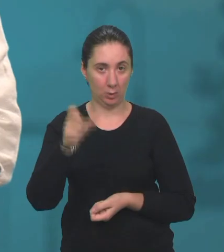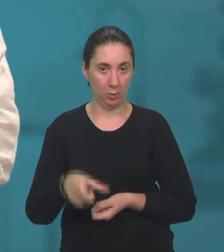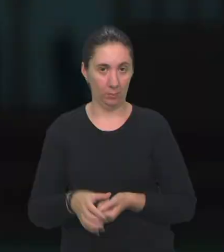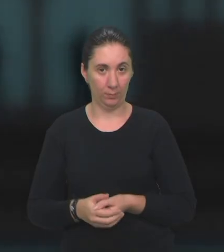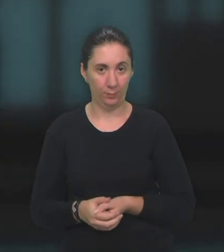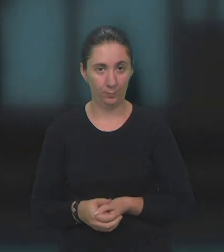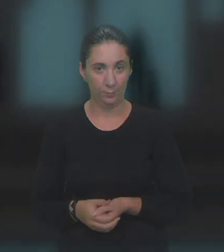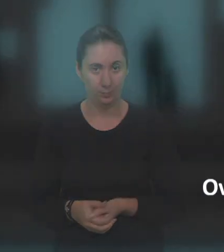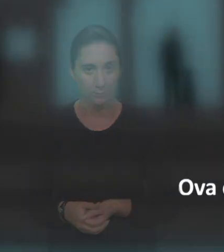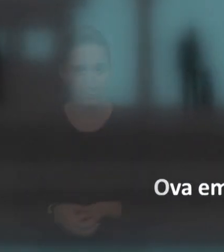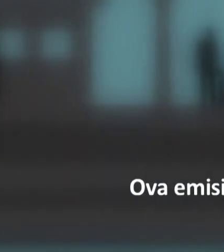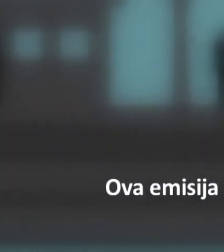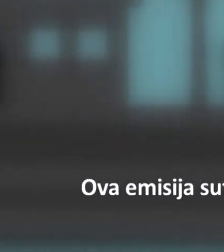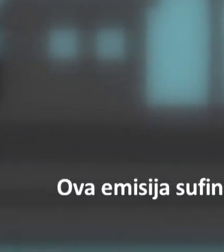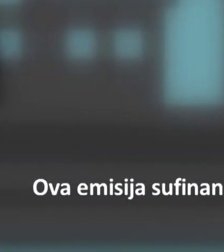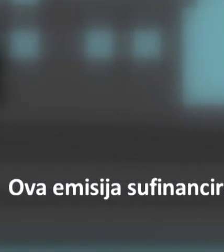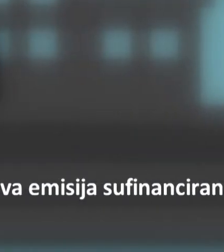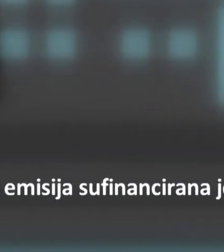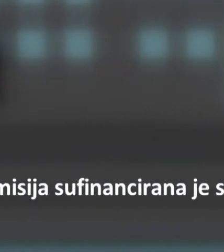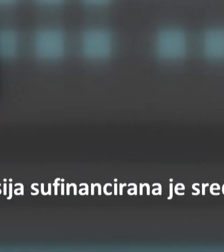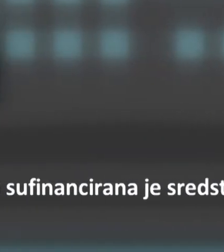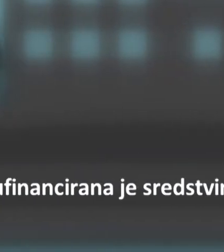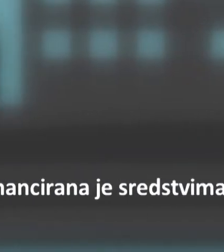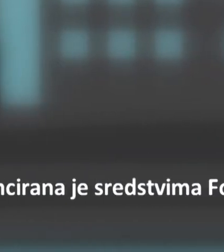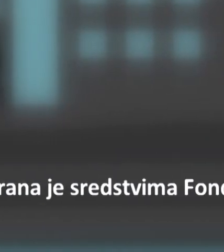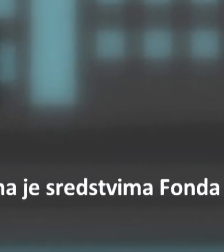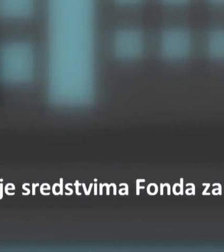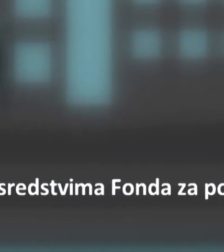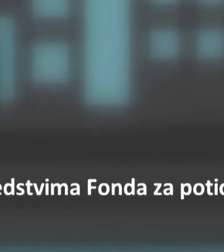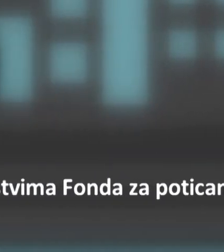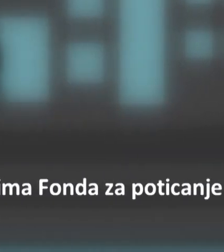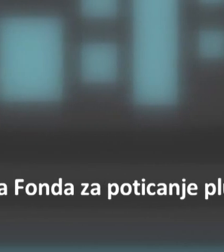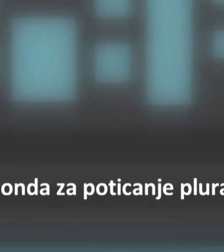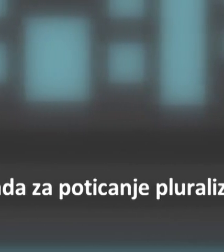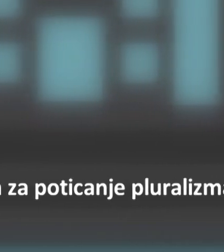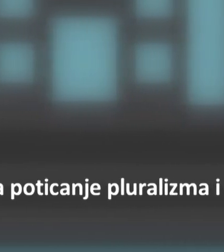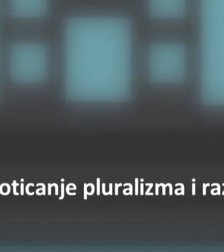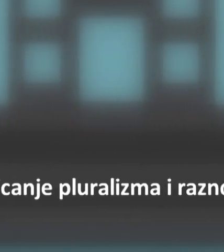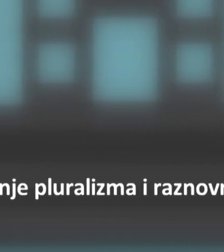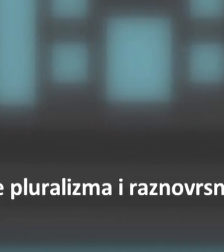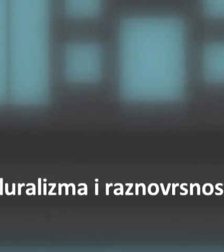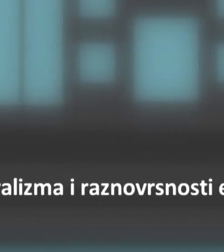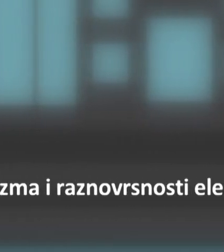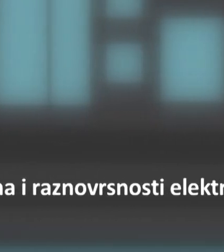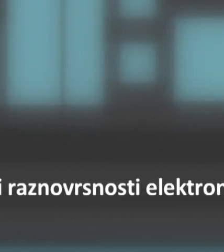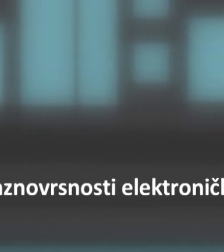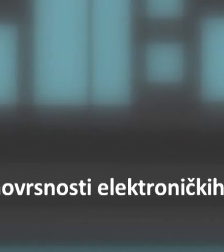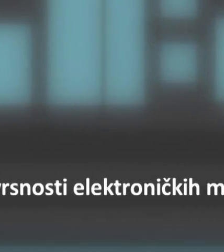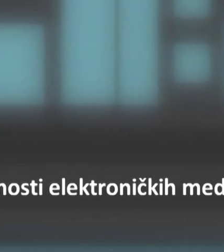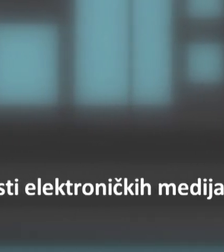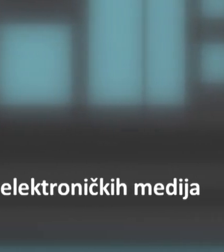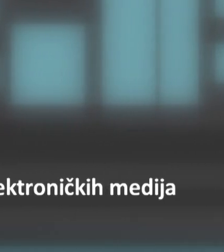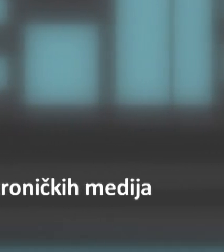put. I can do anything. I can reach any goal today.